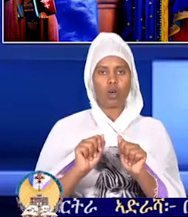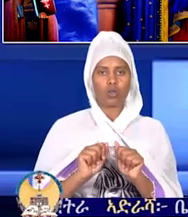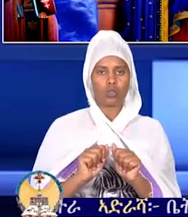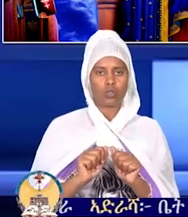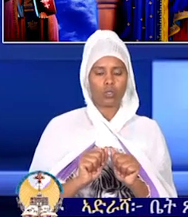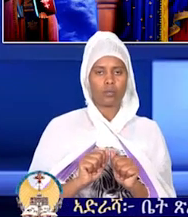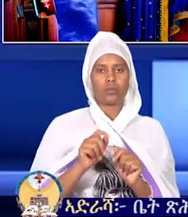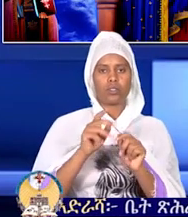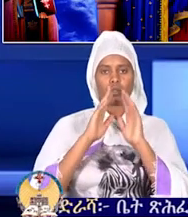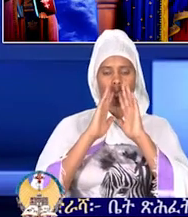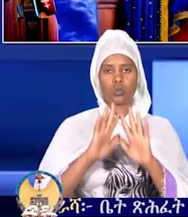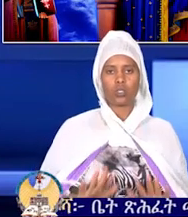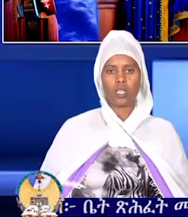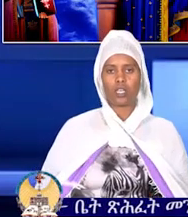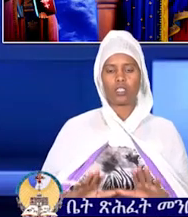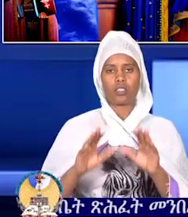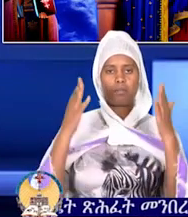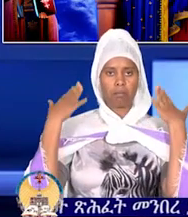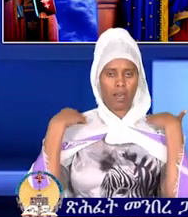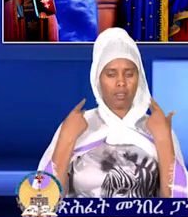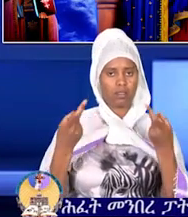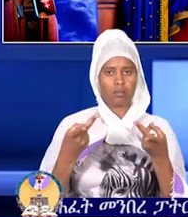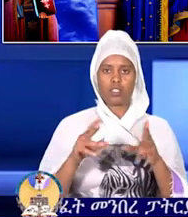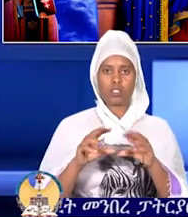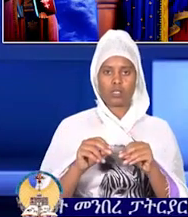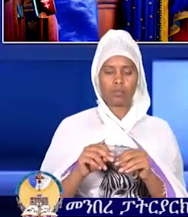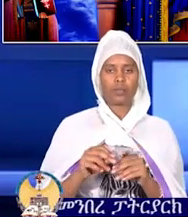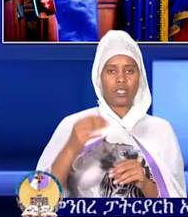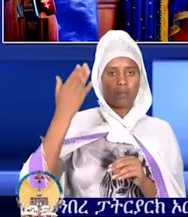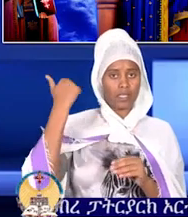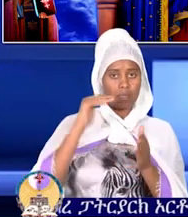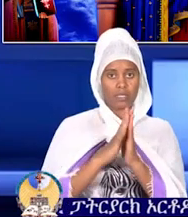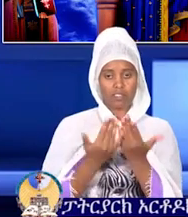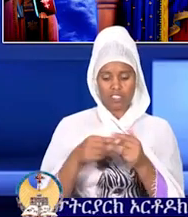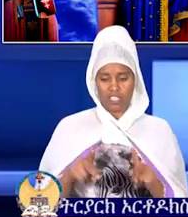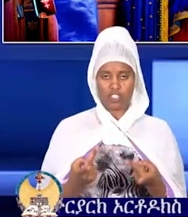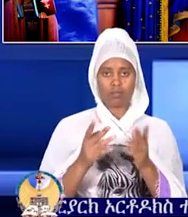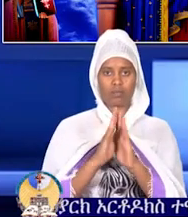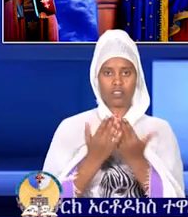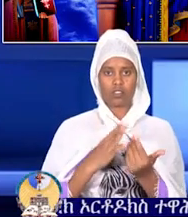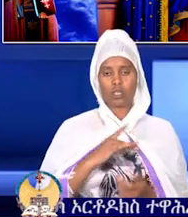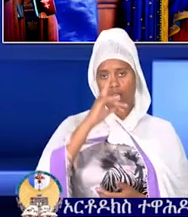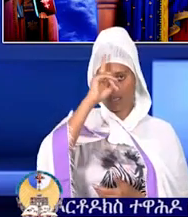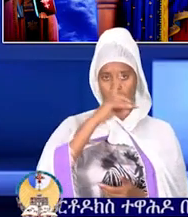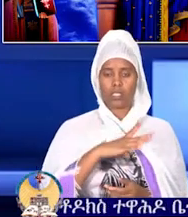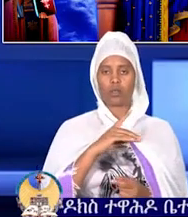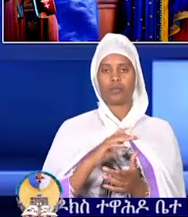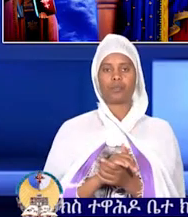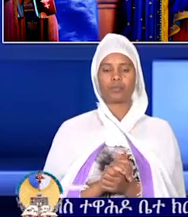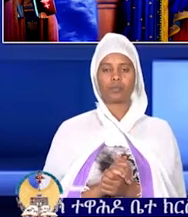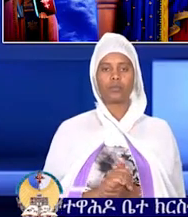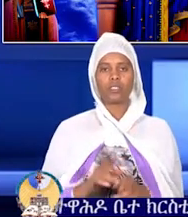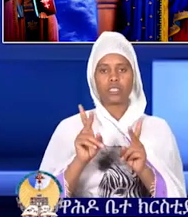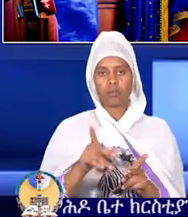ዘውህቡ ምዃኖም እዚኣቶም ከዓ ቅዱሳን እዮም። ስለዚ ኣብ ብሉያትን ኣብ ሓዲሳትን መፂና ከዓ